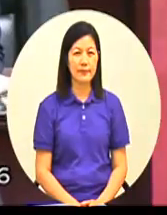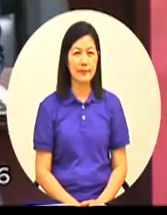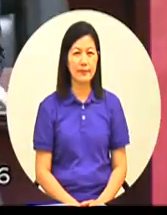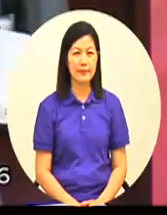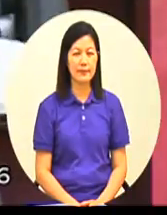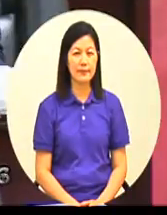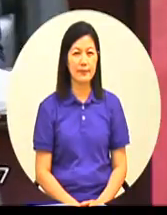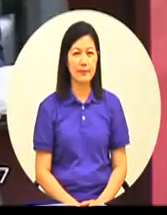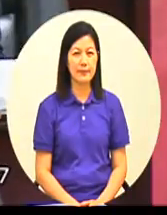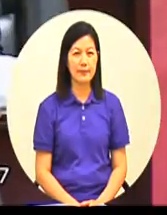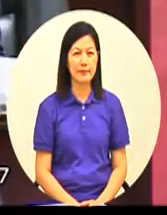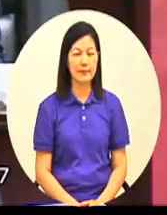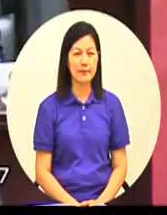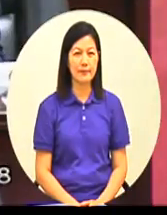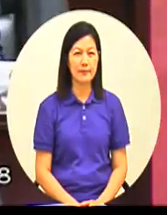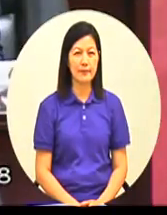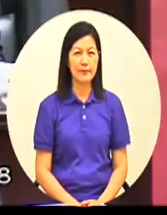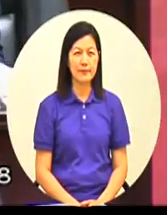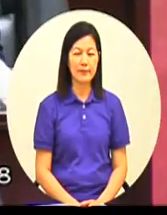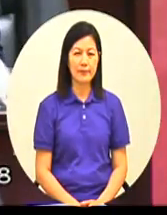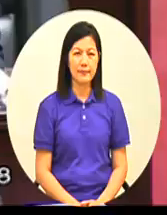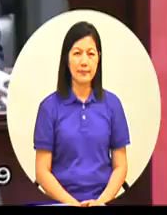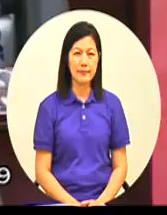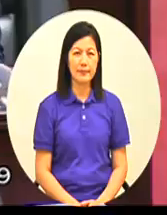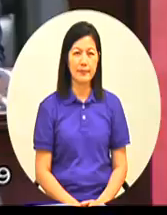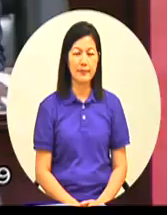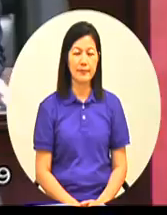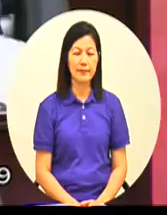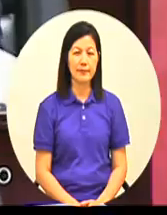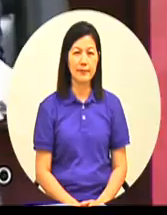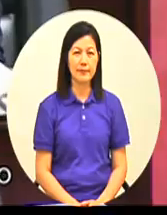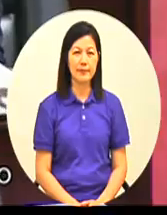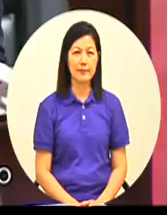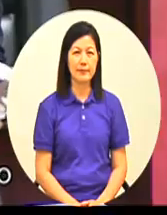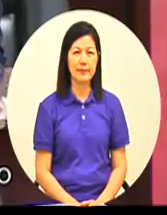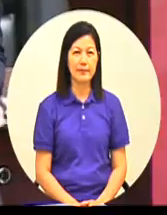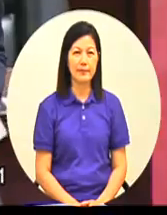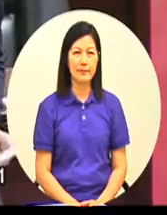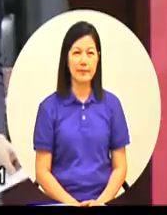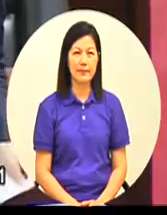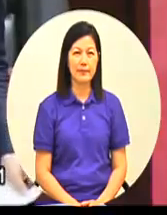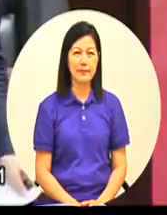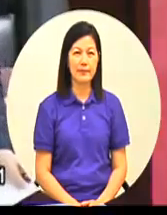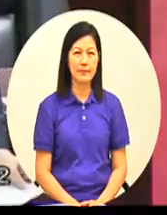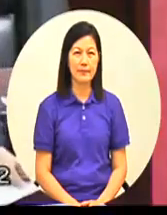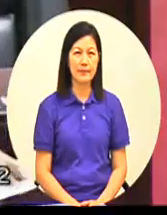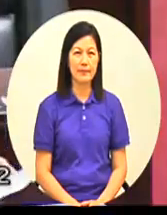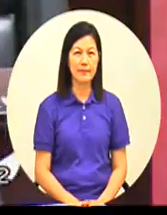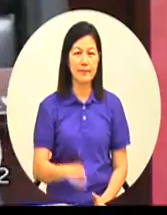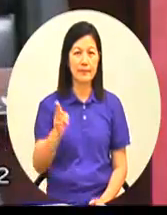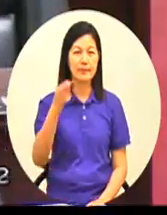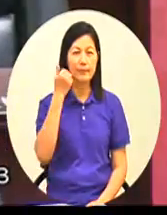研考会还是那个法制局，你要请哪一位？